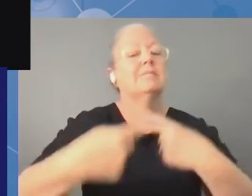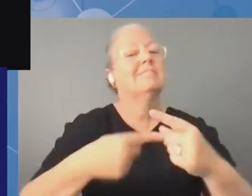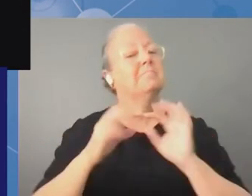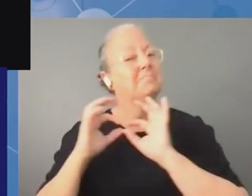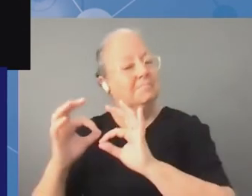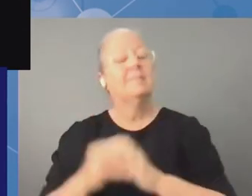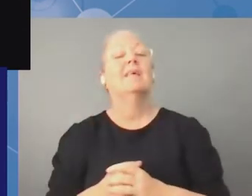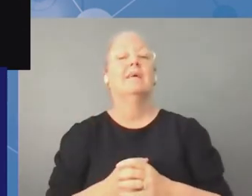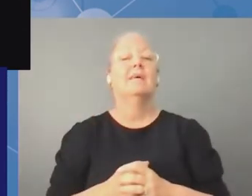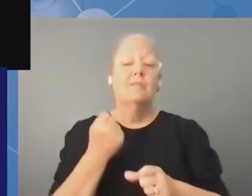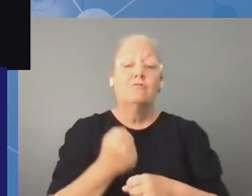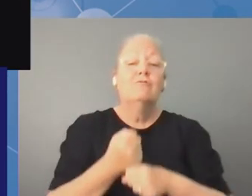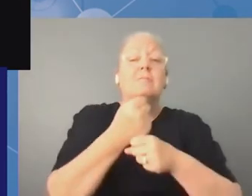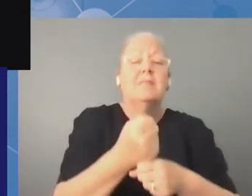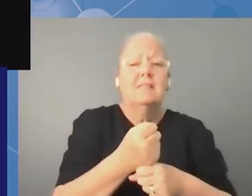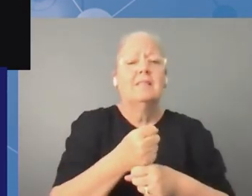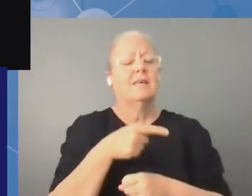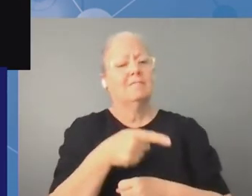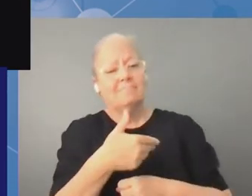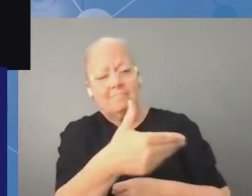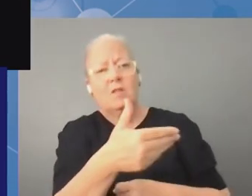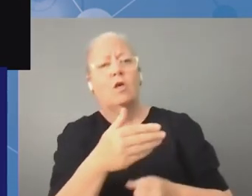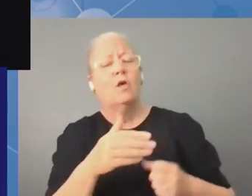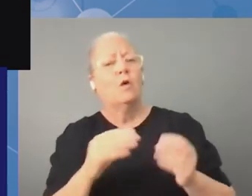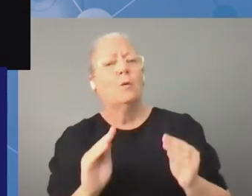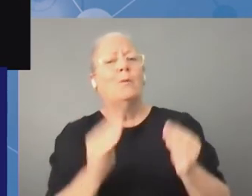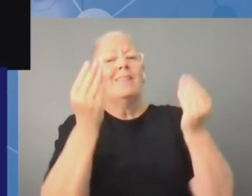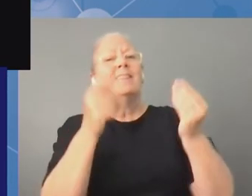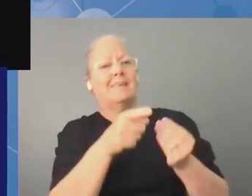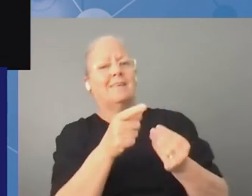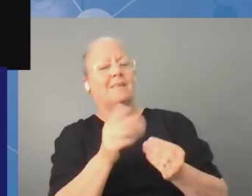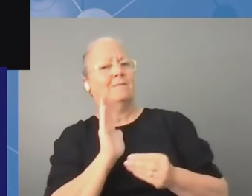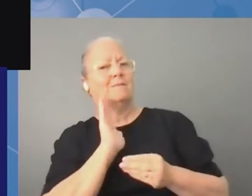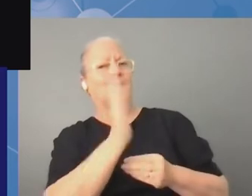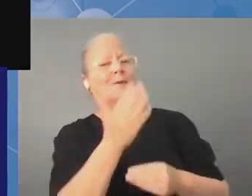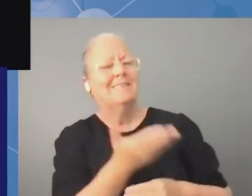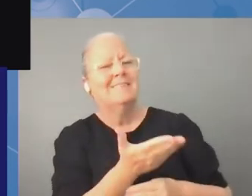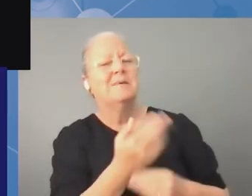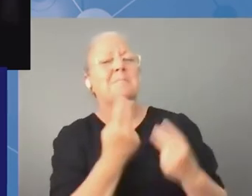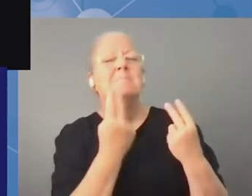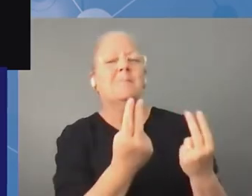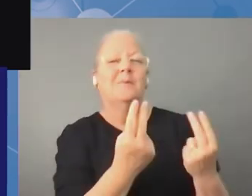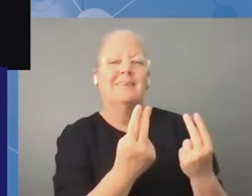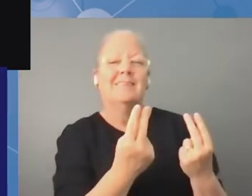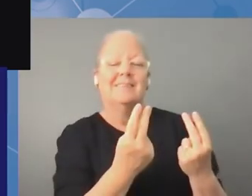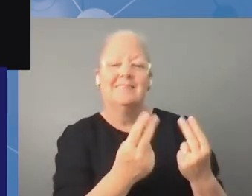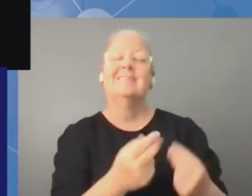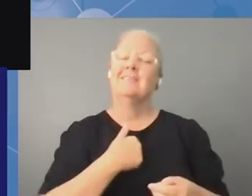تشكل حياتنا منذ زمن طويل. كممثل عن الجيل الفتي